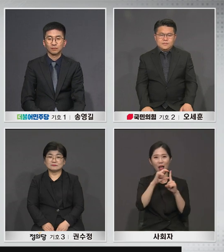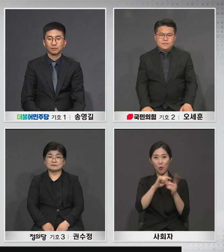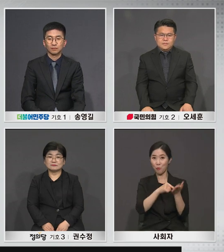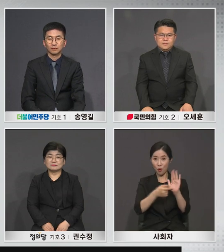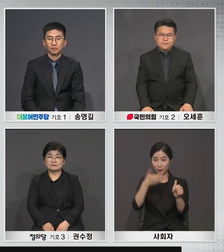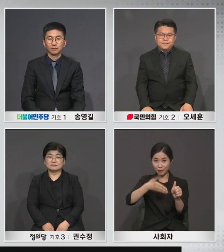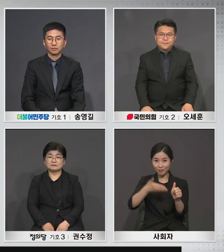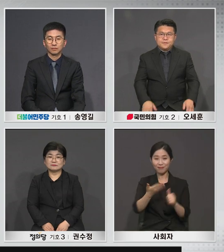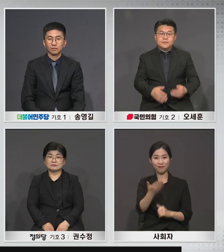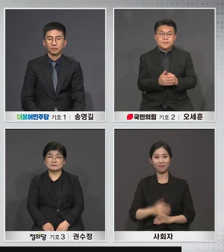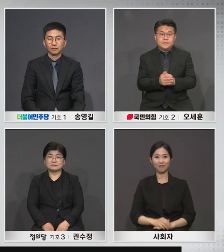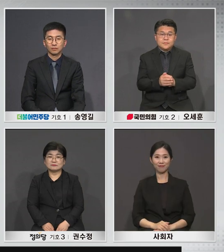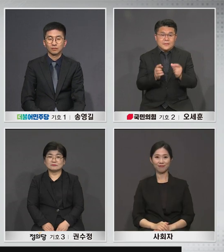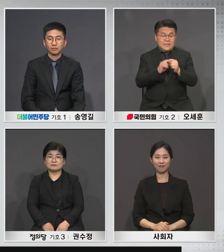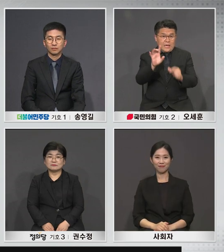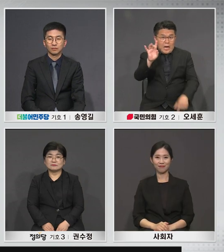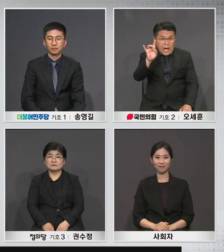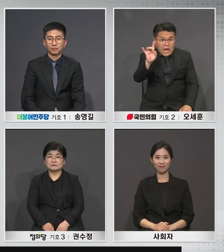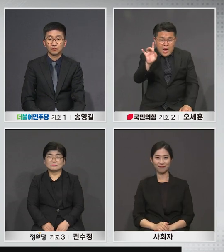있으시겠습니까? 한 단어요?